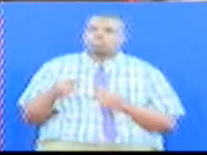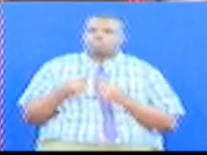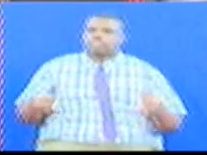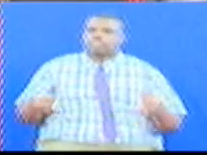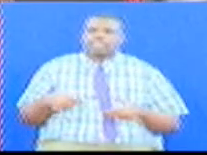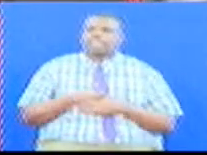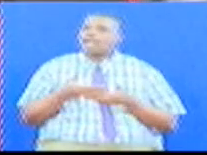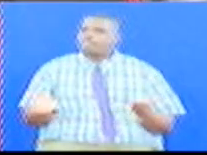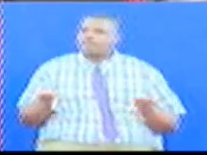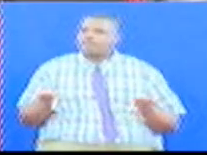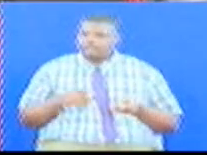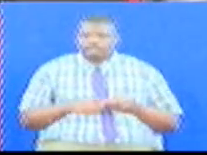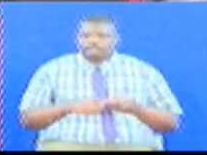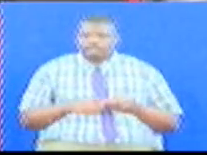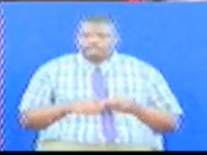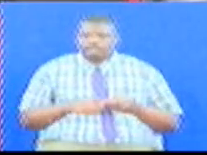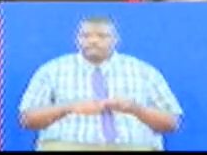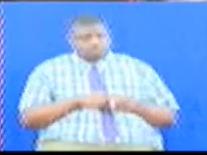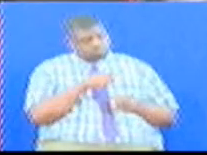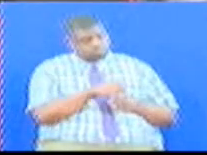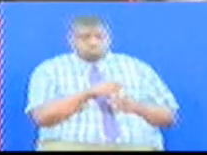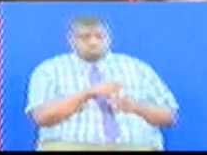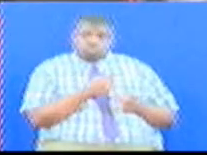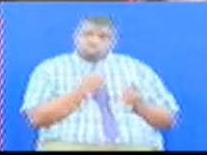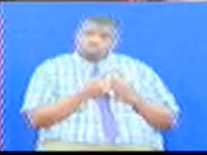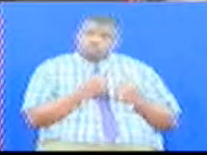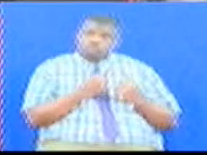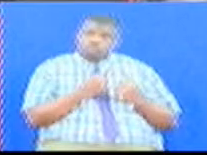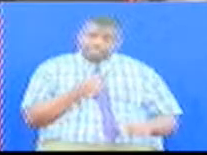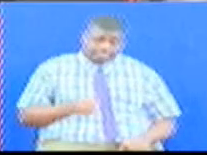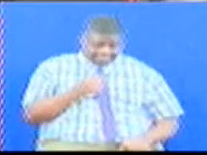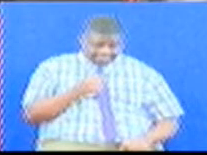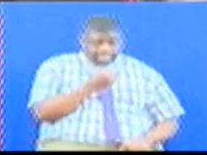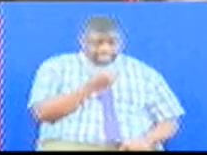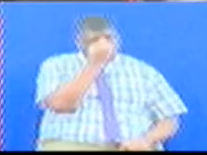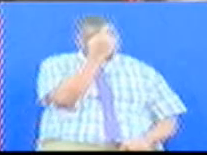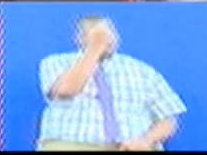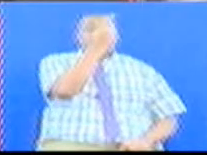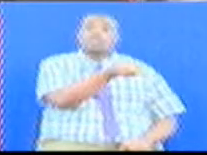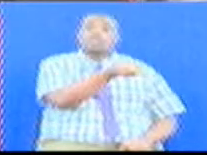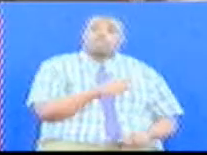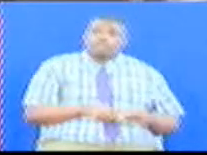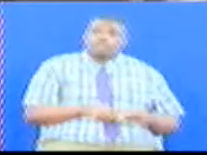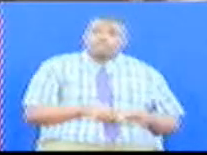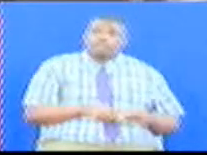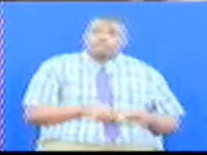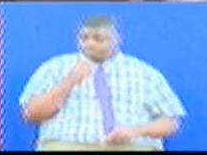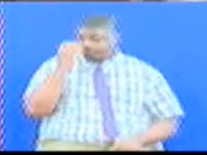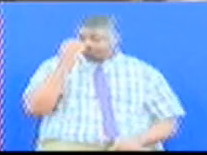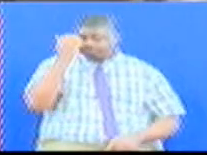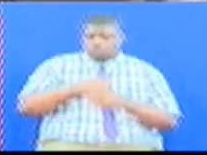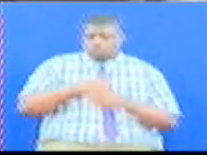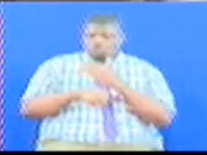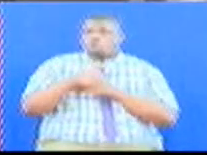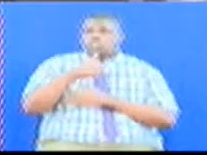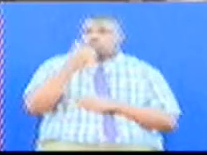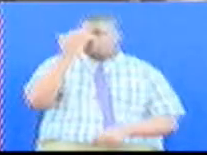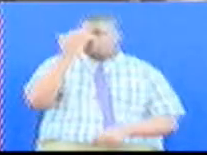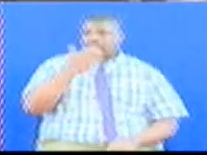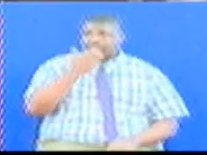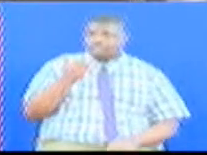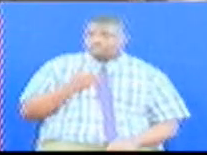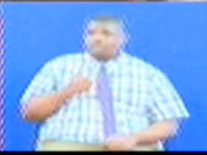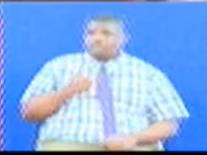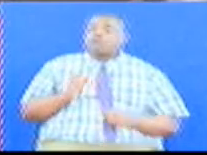Na ndio maana humu tukiongea stiglazi hawatuelewi, kama viongozi wanalewa mpaka wanakata moto alafu asubuhi wanakuja